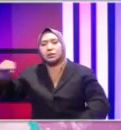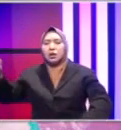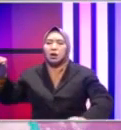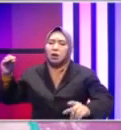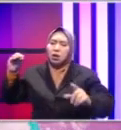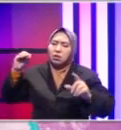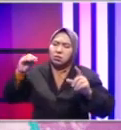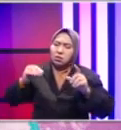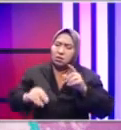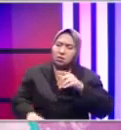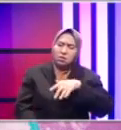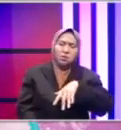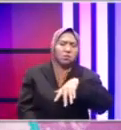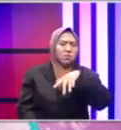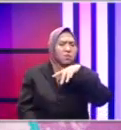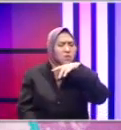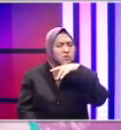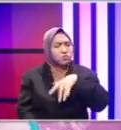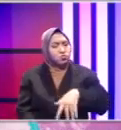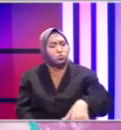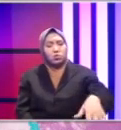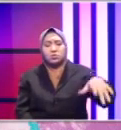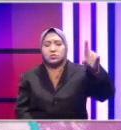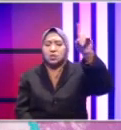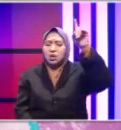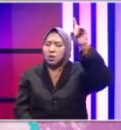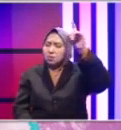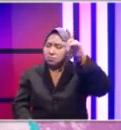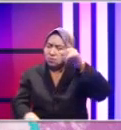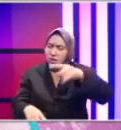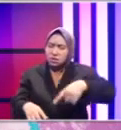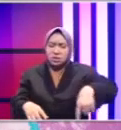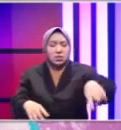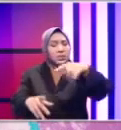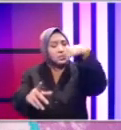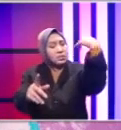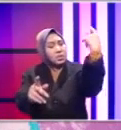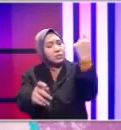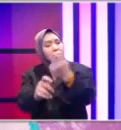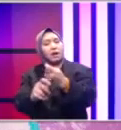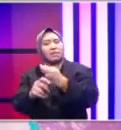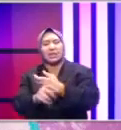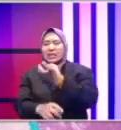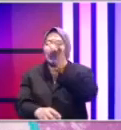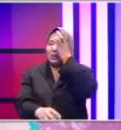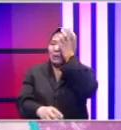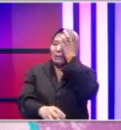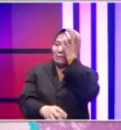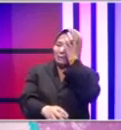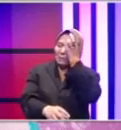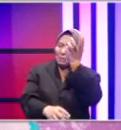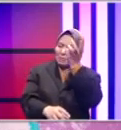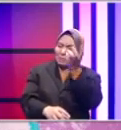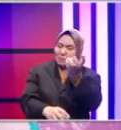how Ajun allahh warosulahu bicuk